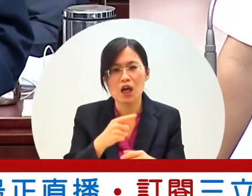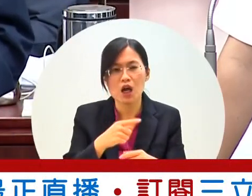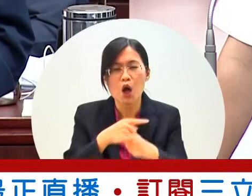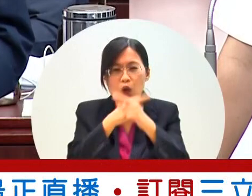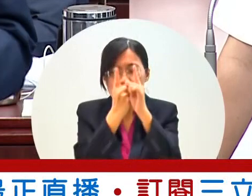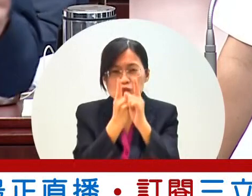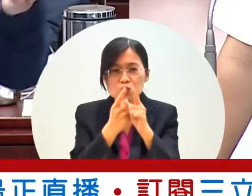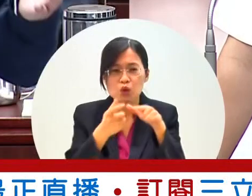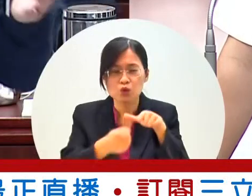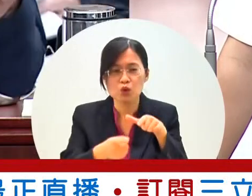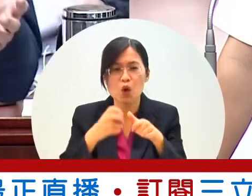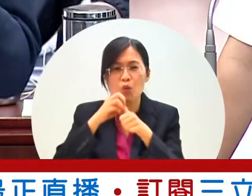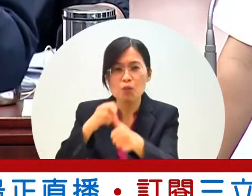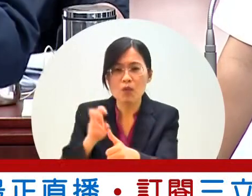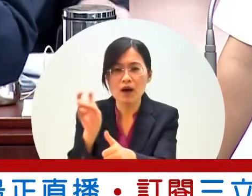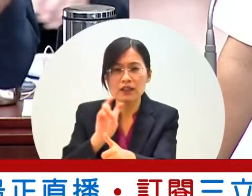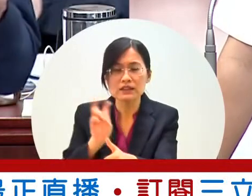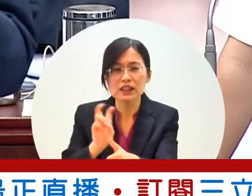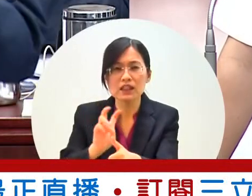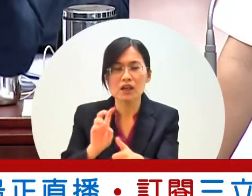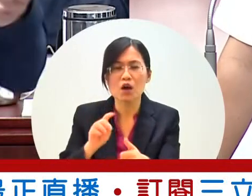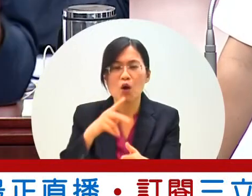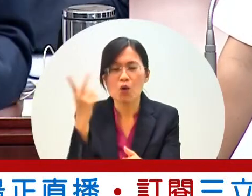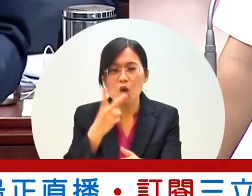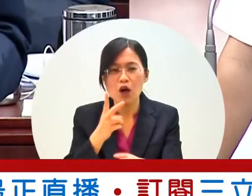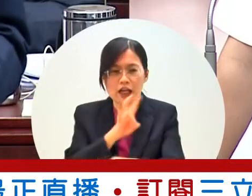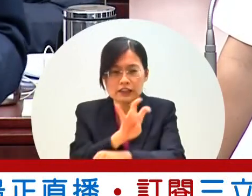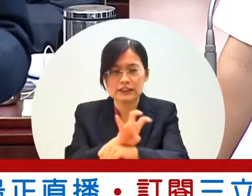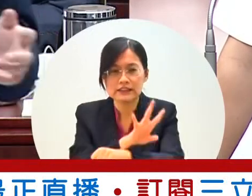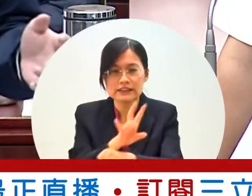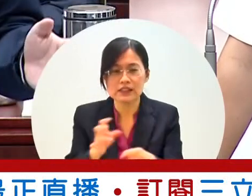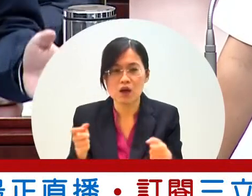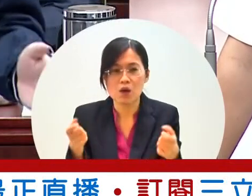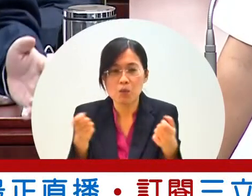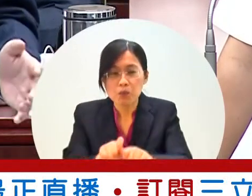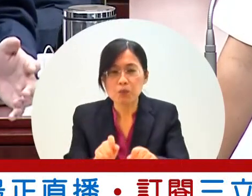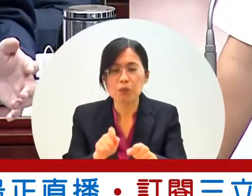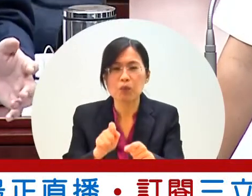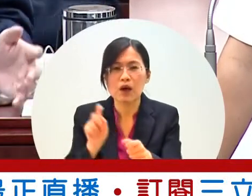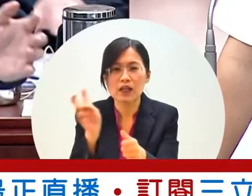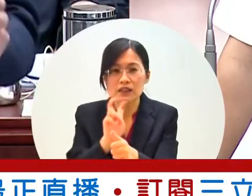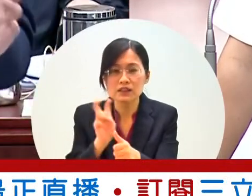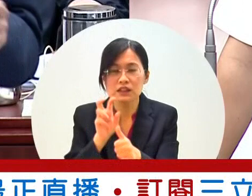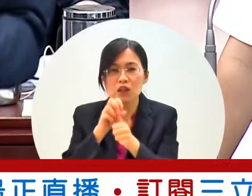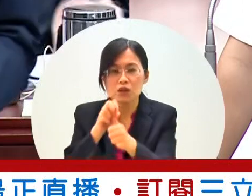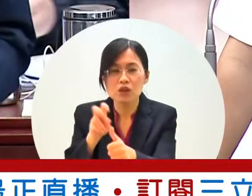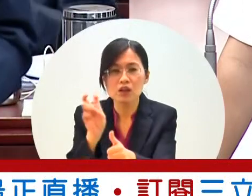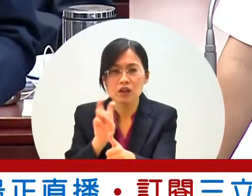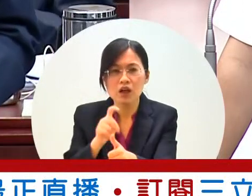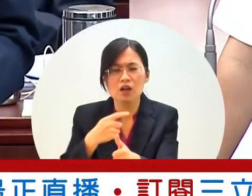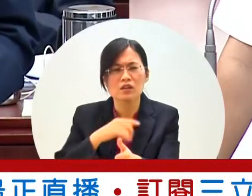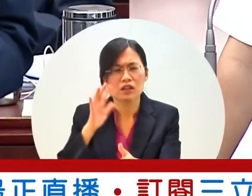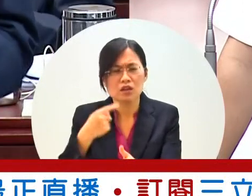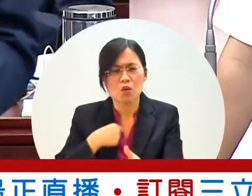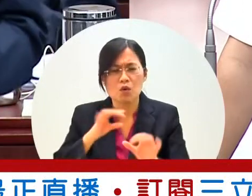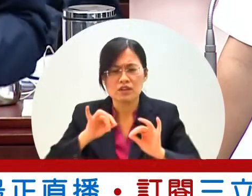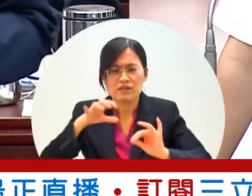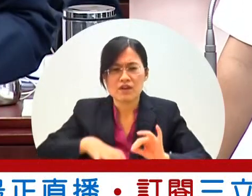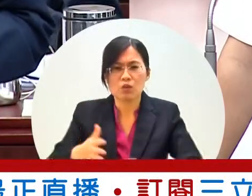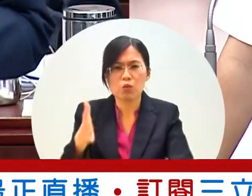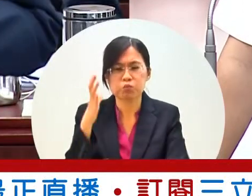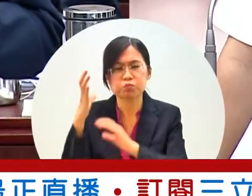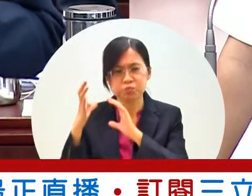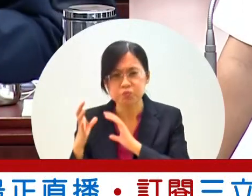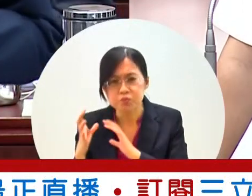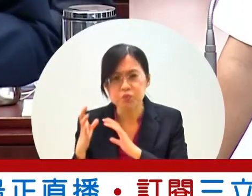补助或者是我们24小时的临托等等。但是这些对地方政府来讲，其实负担都很重。那高雄市